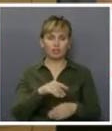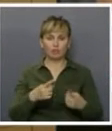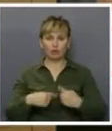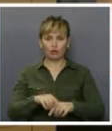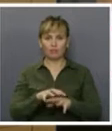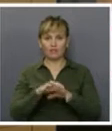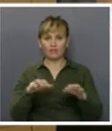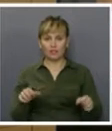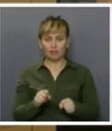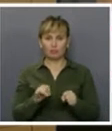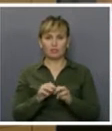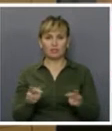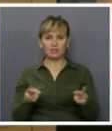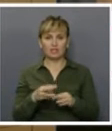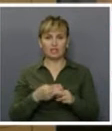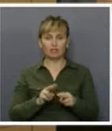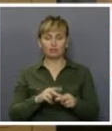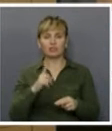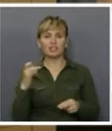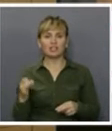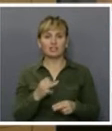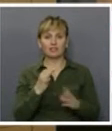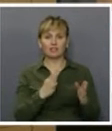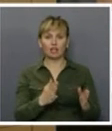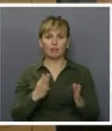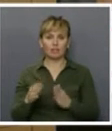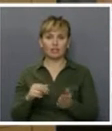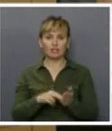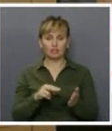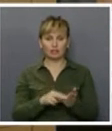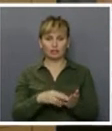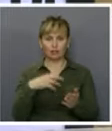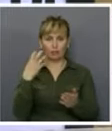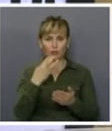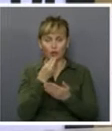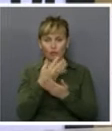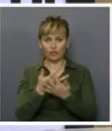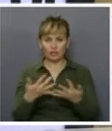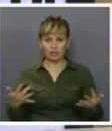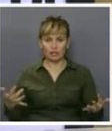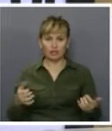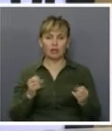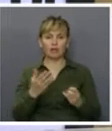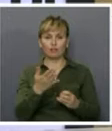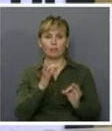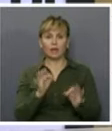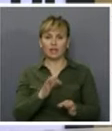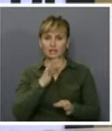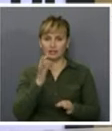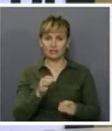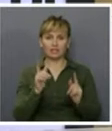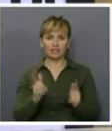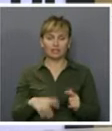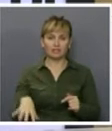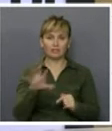со всеми министерствами, которые заинтересованы в стабильности цен на плодовочную продукцию, как вы правильно сказали, согласно